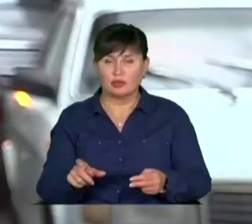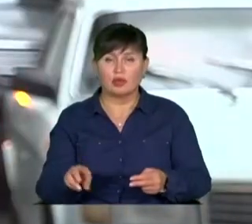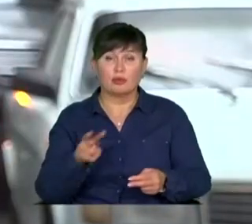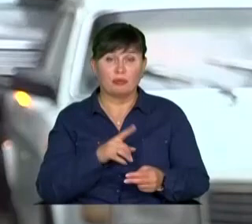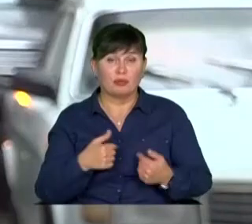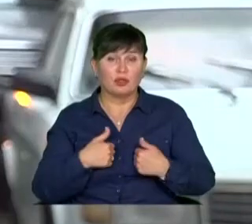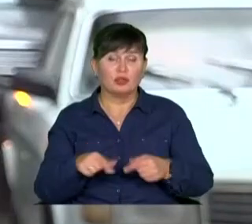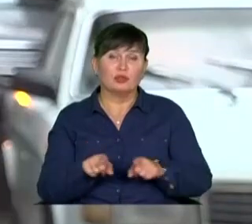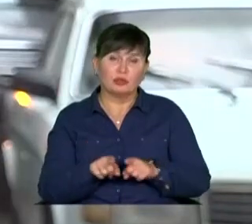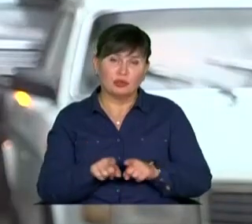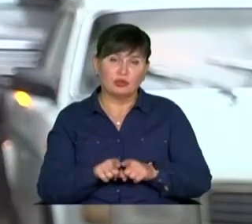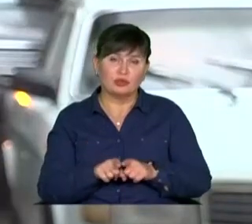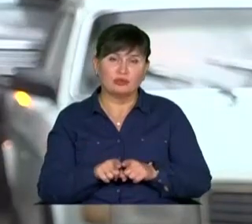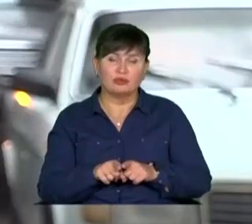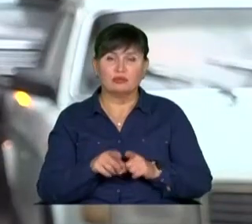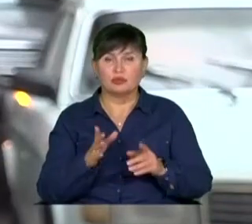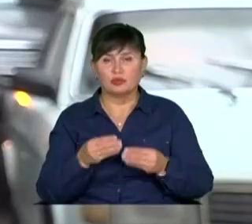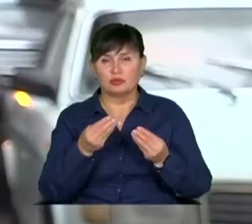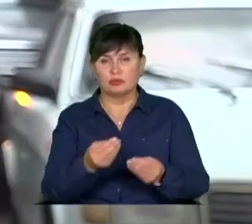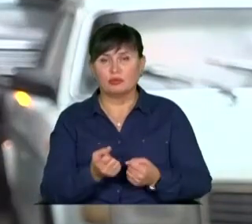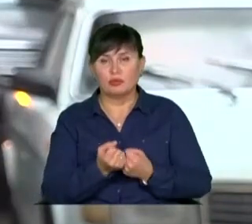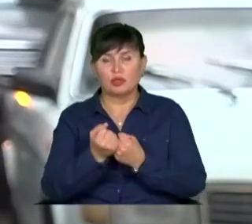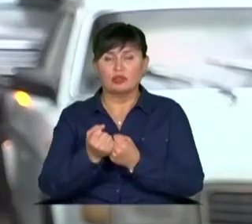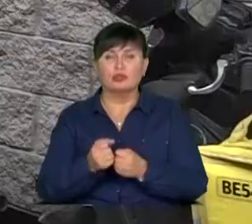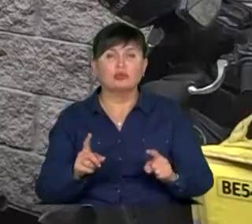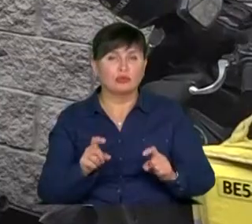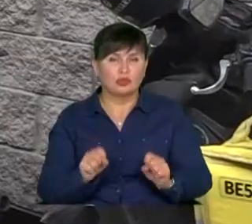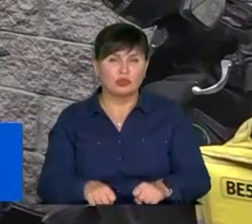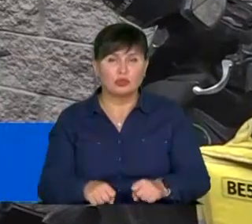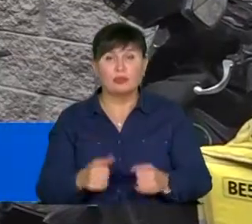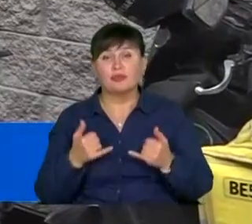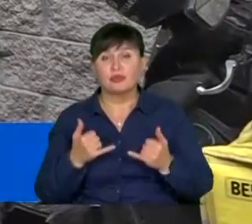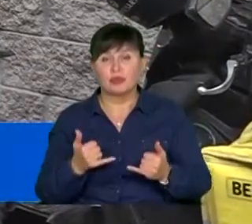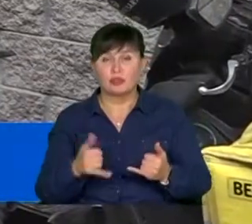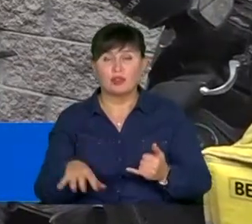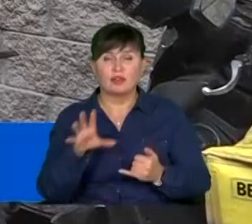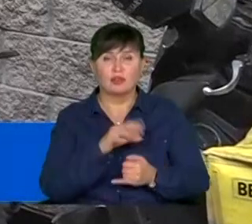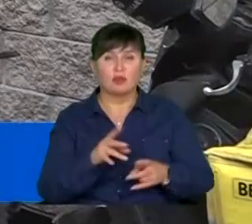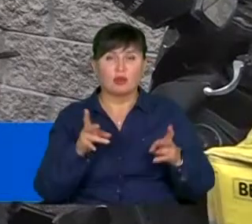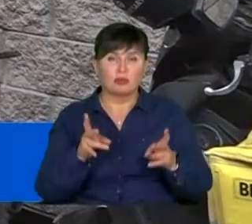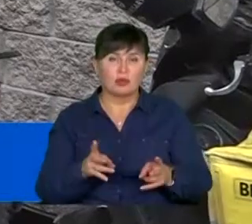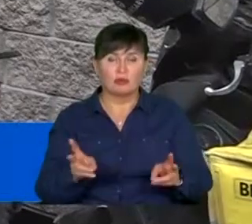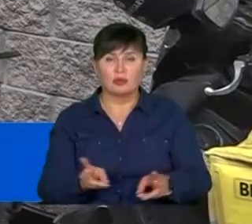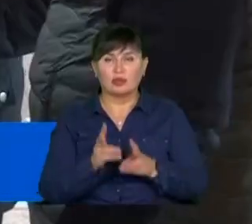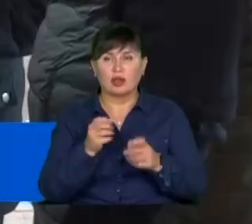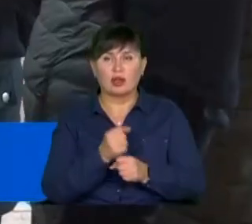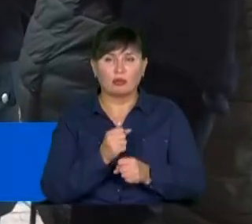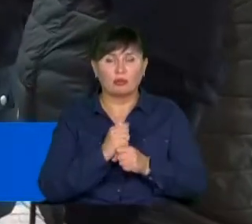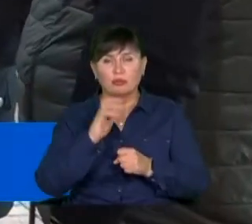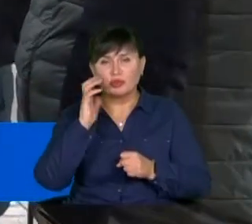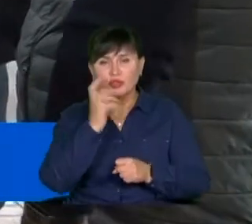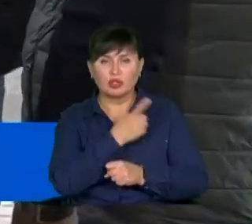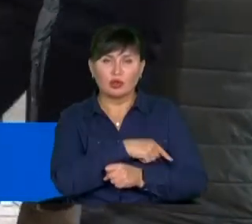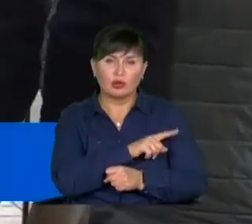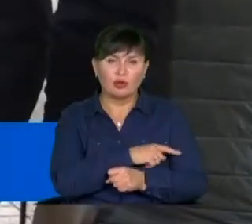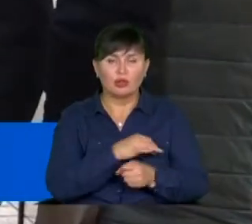своей стороны тоже будем предоставлять поддержку, какую можем. Сейчас со всеми пострадавшими при пожаре работают психологи и